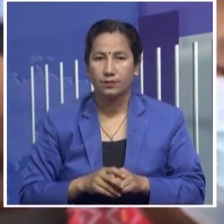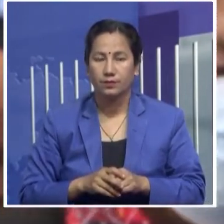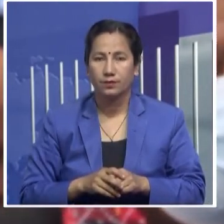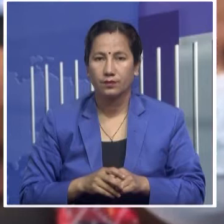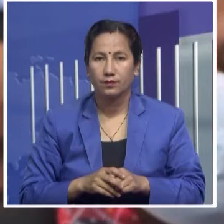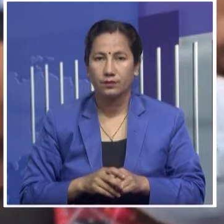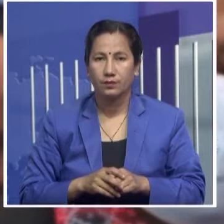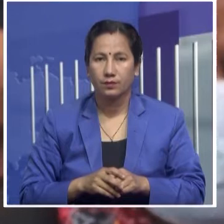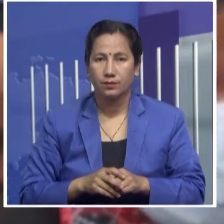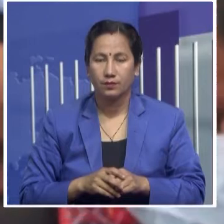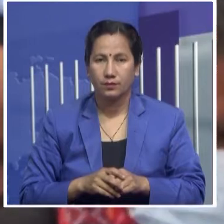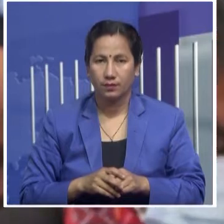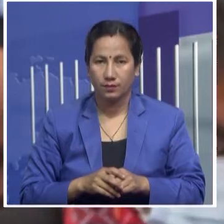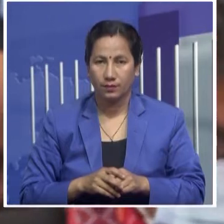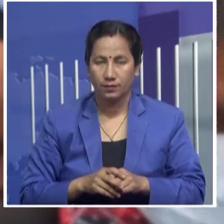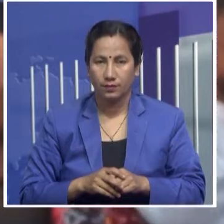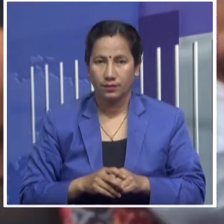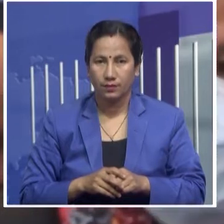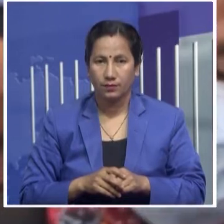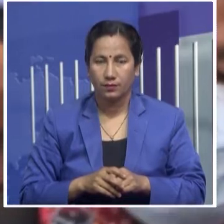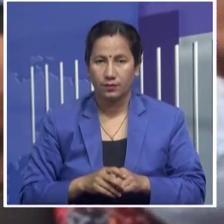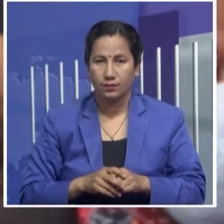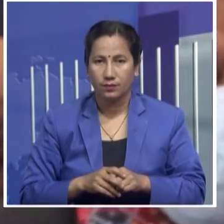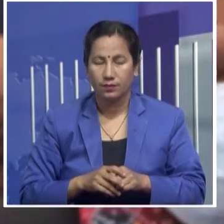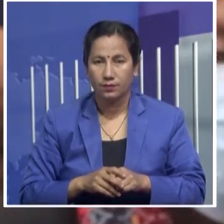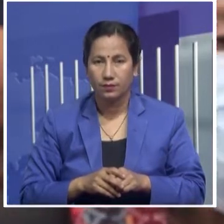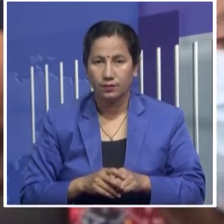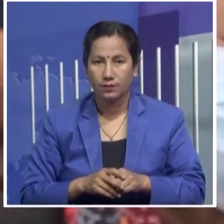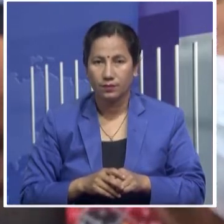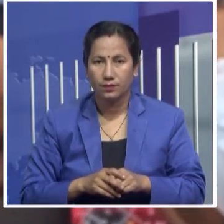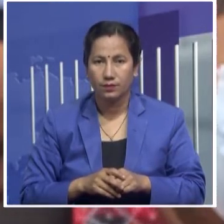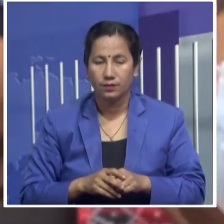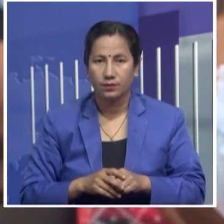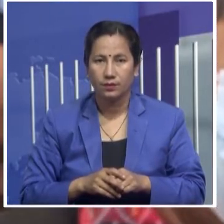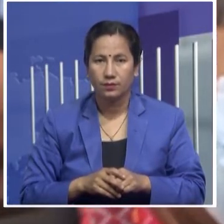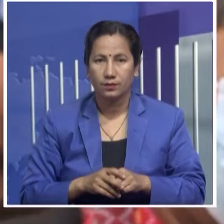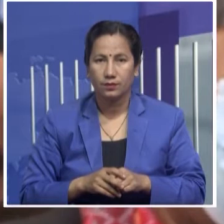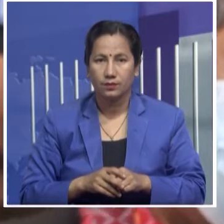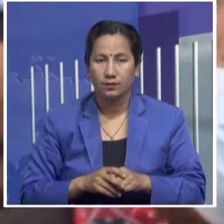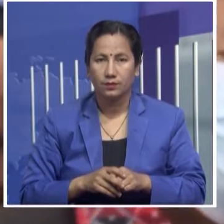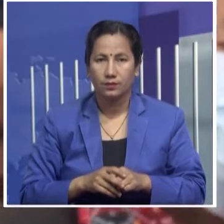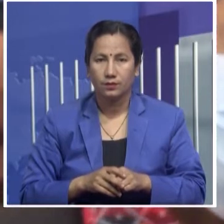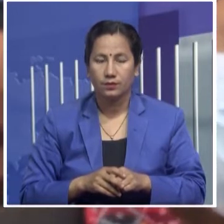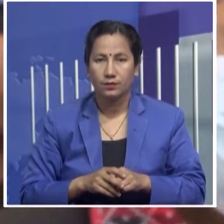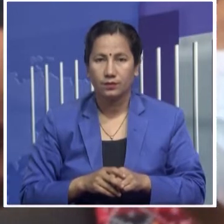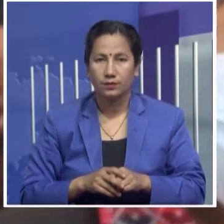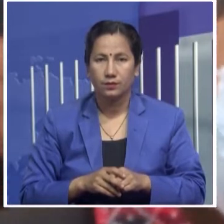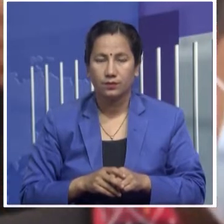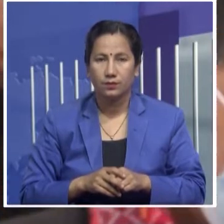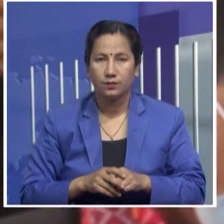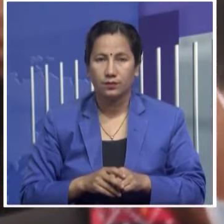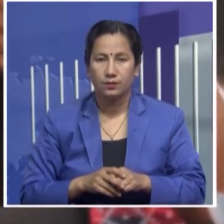तपाईँहरूले अरात्र खटेर बुद्ध जयन्तीभन्दा अगाडि कुनै पनि हालतमा यो चाहिने फ्लाइट यहाँ सञ्चालन